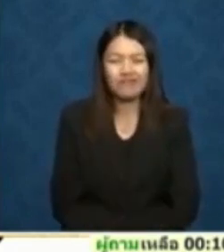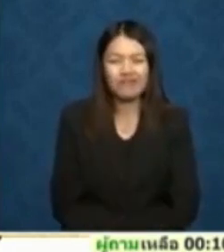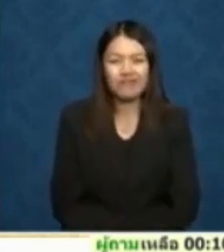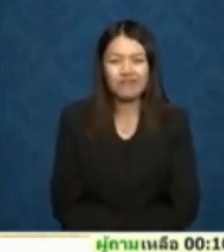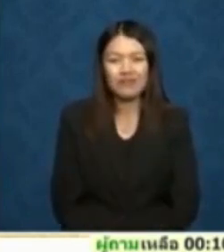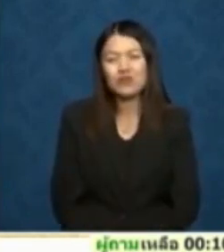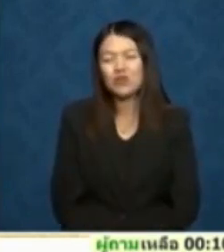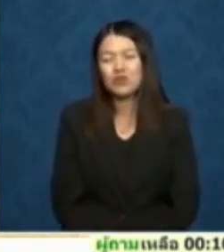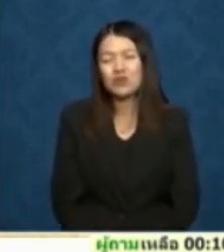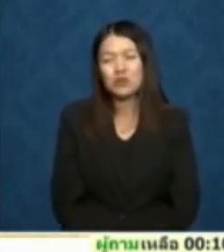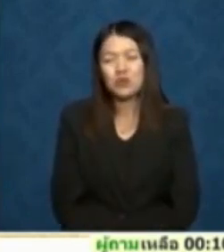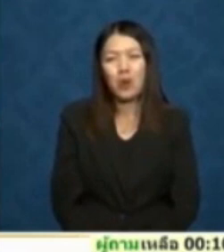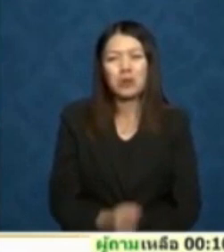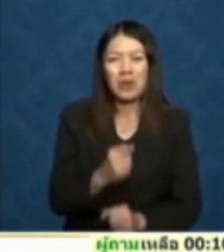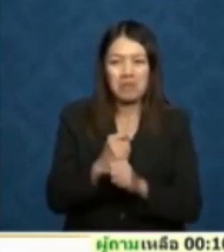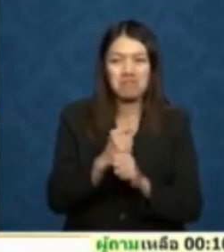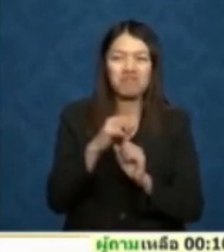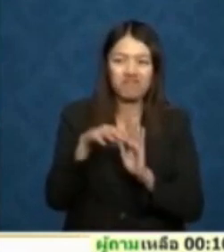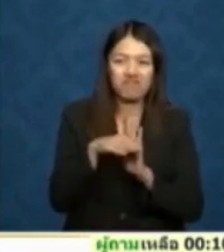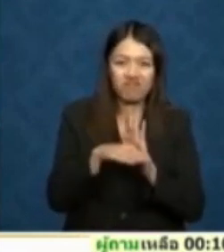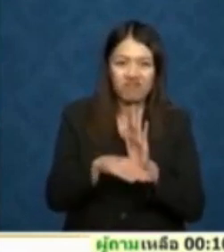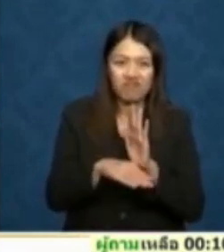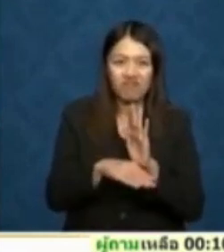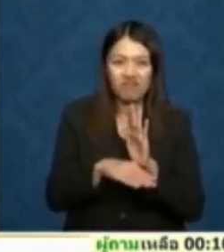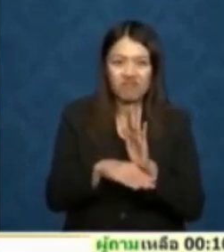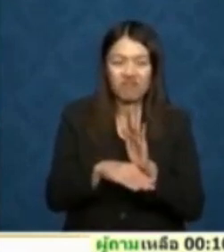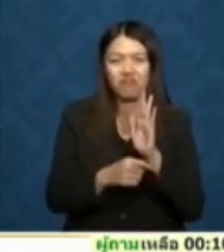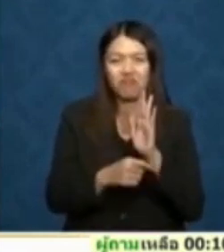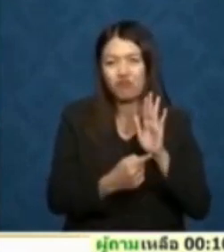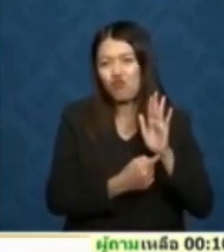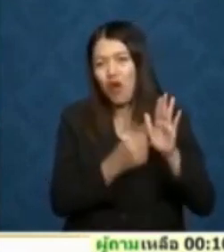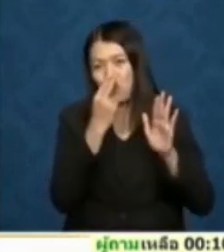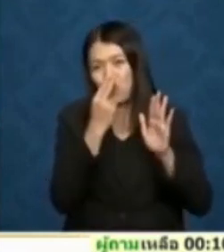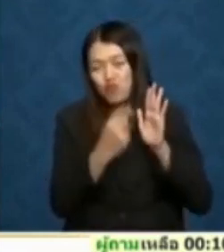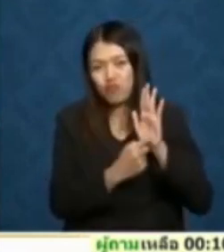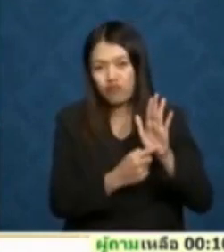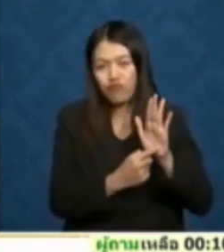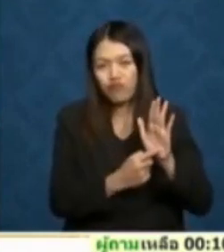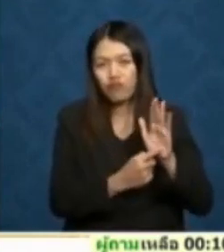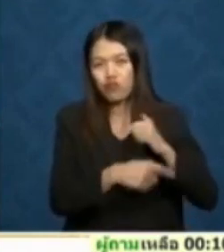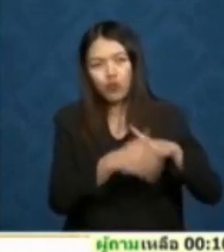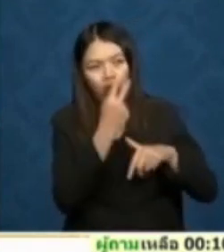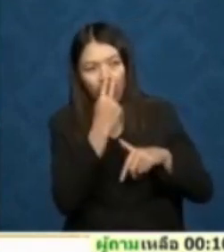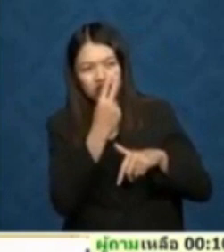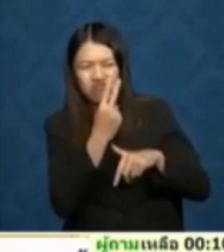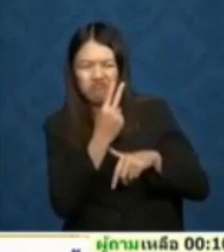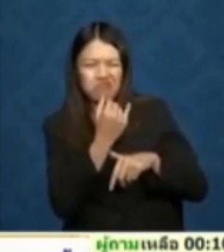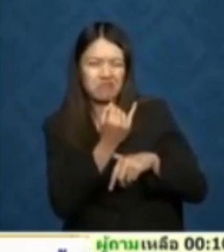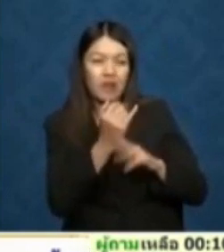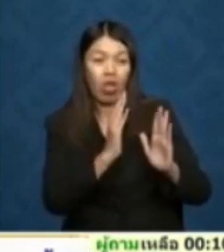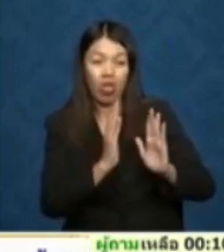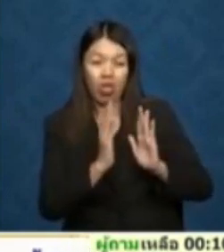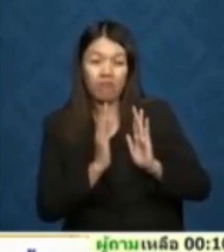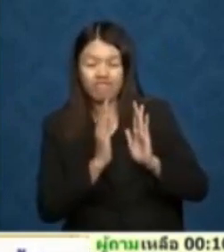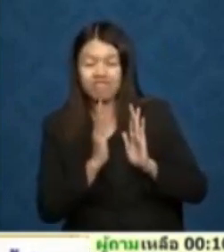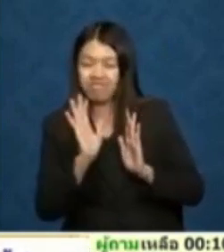ำเนินการและก็อาจจะเป็นเรื่องตัวอย่างให้กับผู้คนทั้งหลายนะครับโดยเฉพาะอย่างยิ่งชาวต่าง